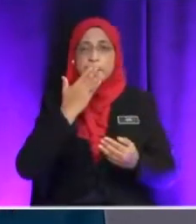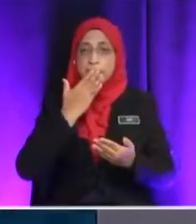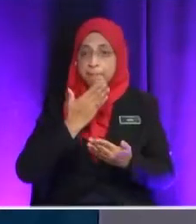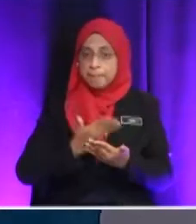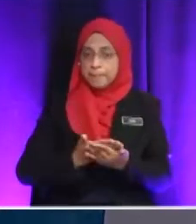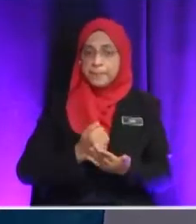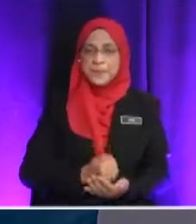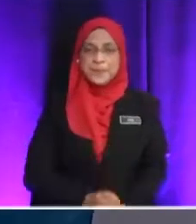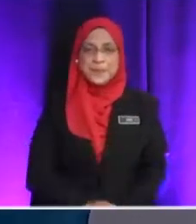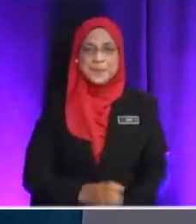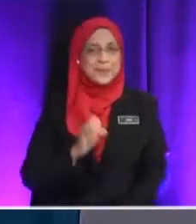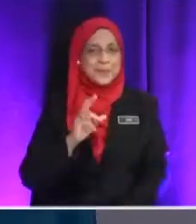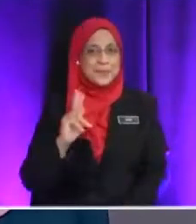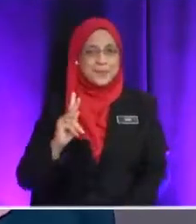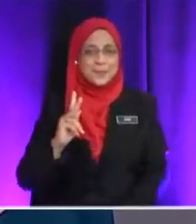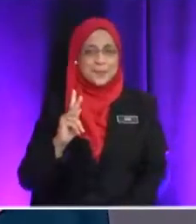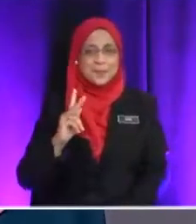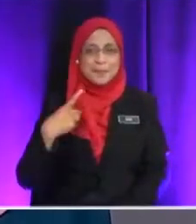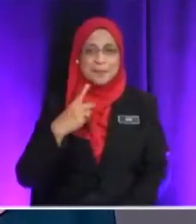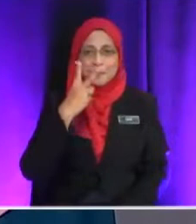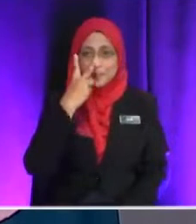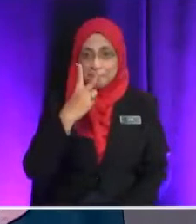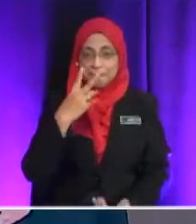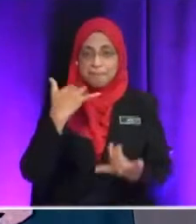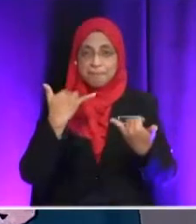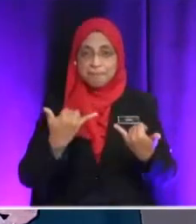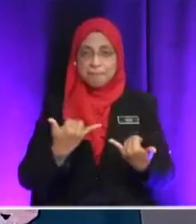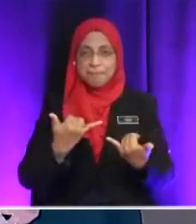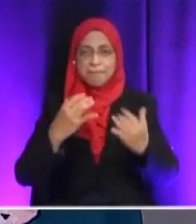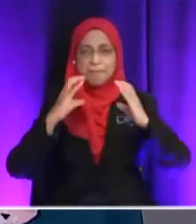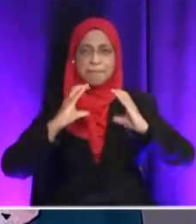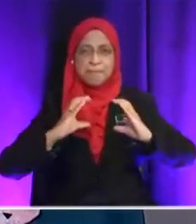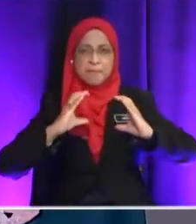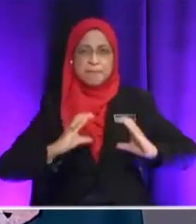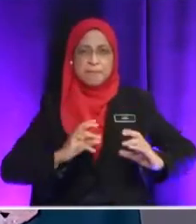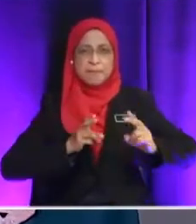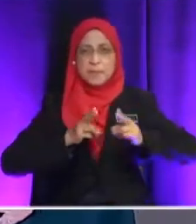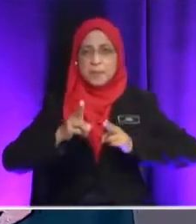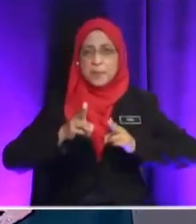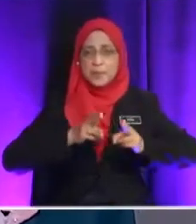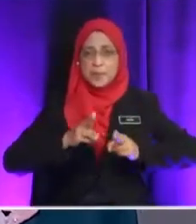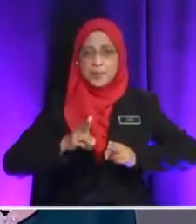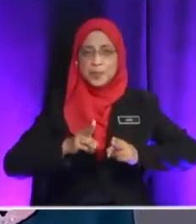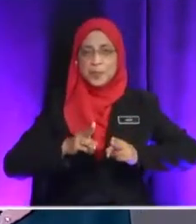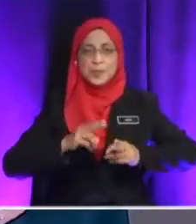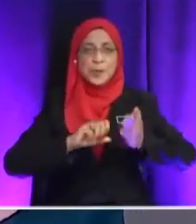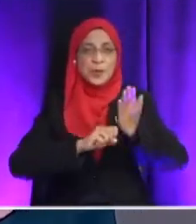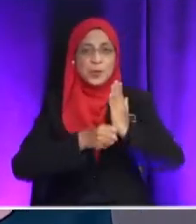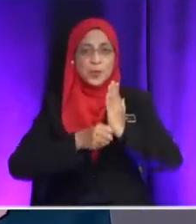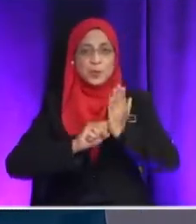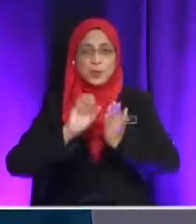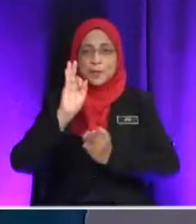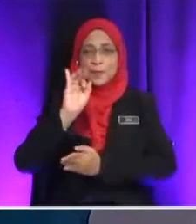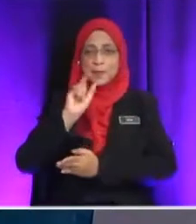baik-baik Oke jadi kita tengok ka Gani broadside mengurus sumber fisika bagaimana kita nak uruskan sungguh